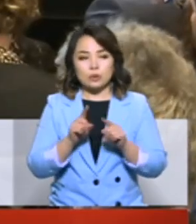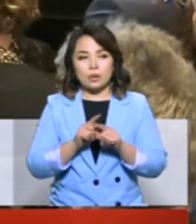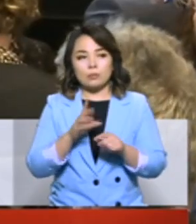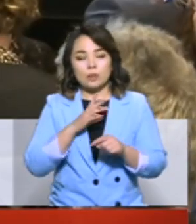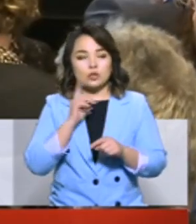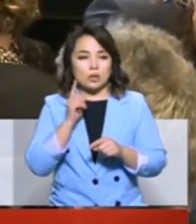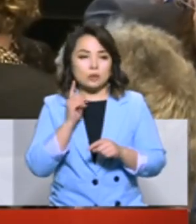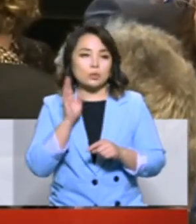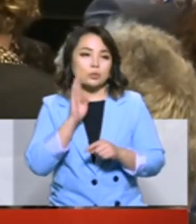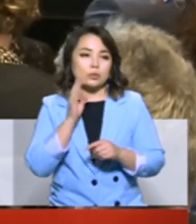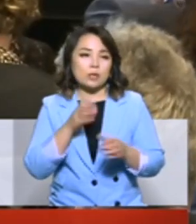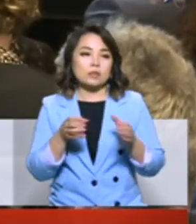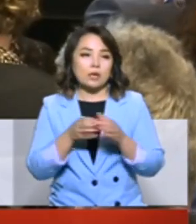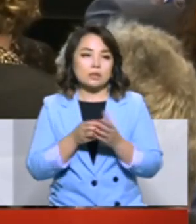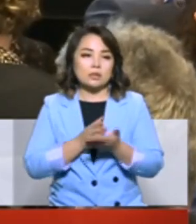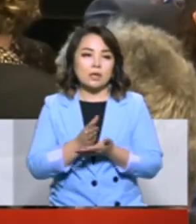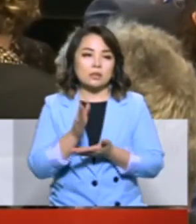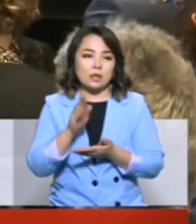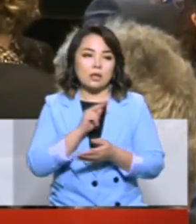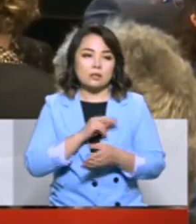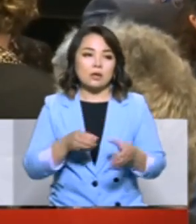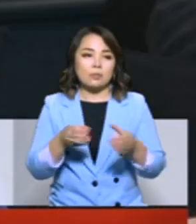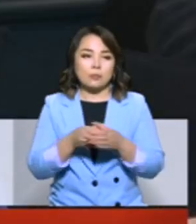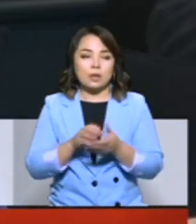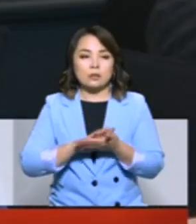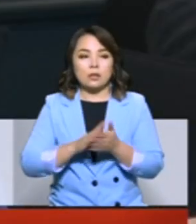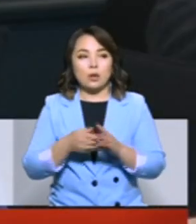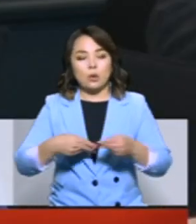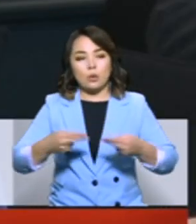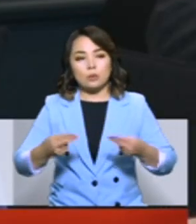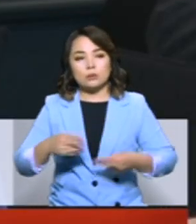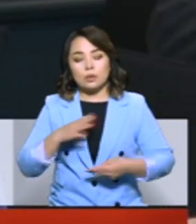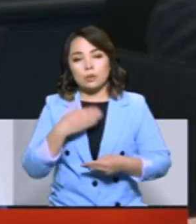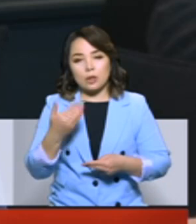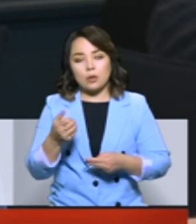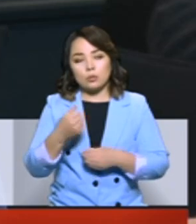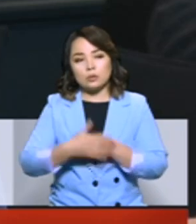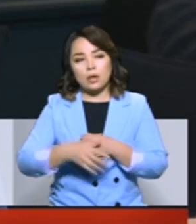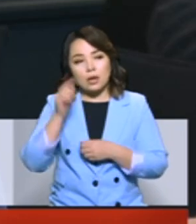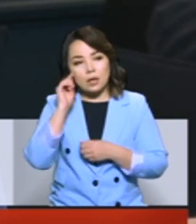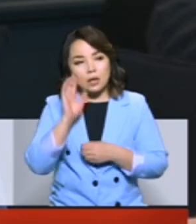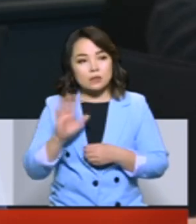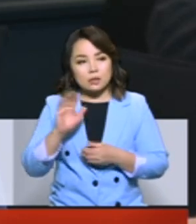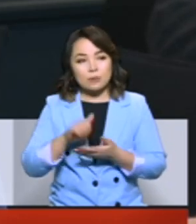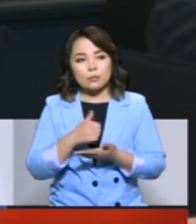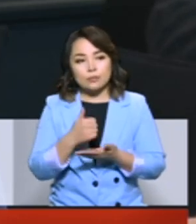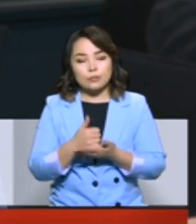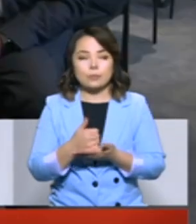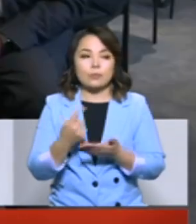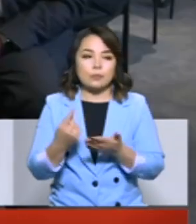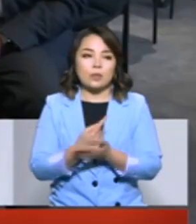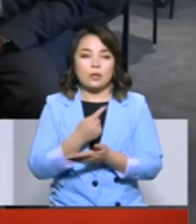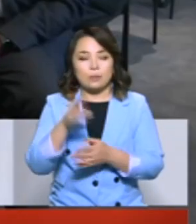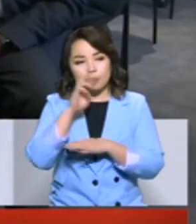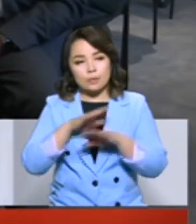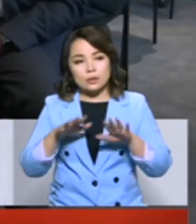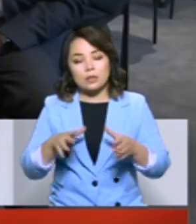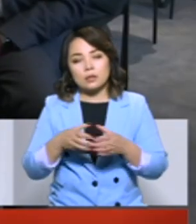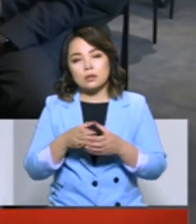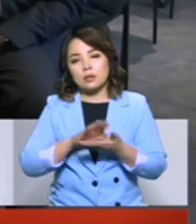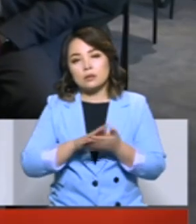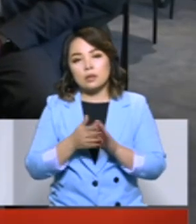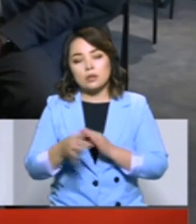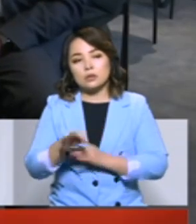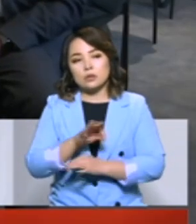құны тізбегі саласындағы стратегиялық әріптестік туралы меморандумға қол қойған Орталық Азиядағы алғашқы мемлекет. Келісімді жүзеге асыру үшін жол